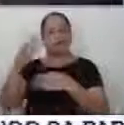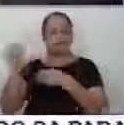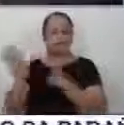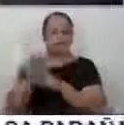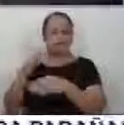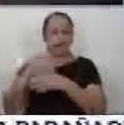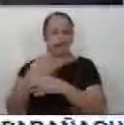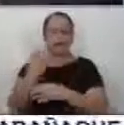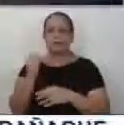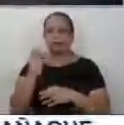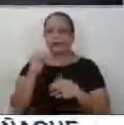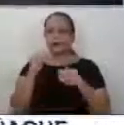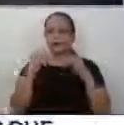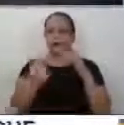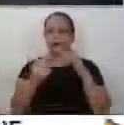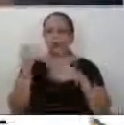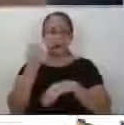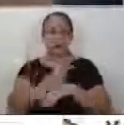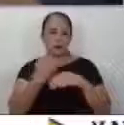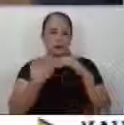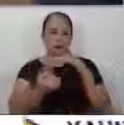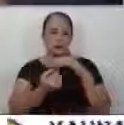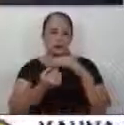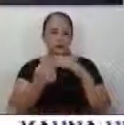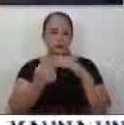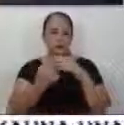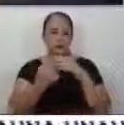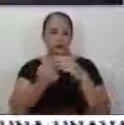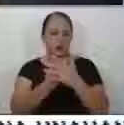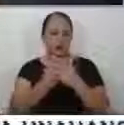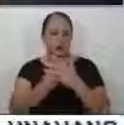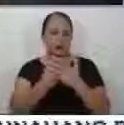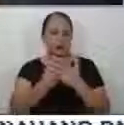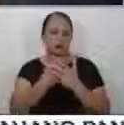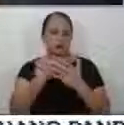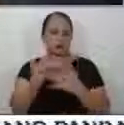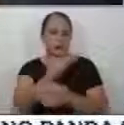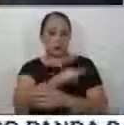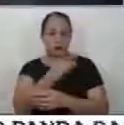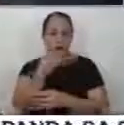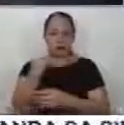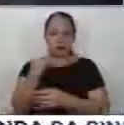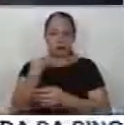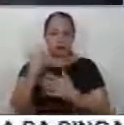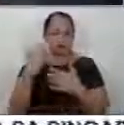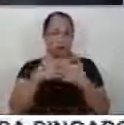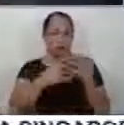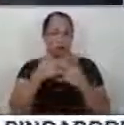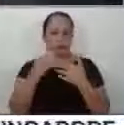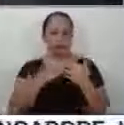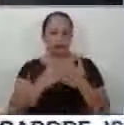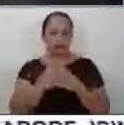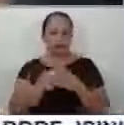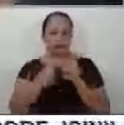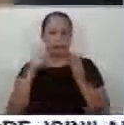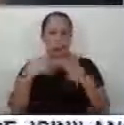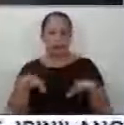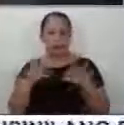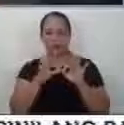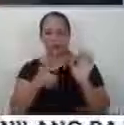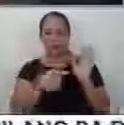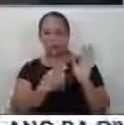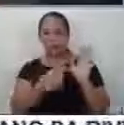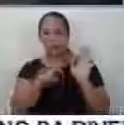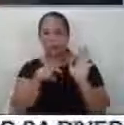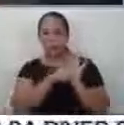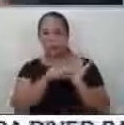recraft the terminology, but basically what we are advising is make sure that